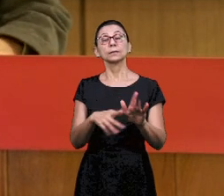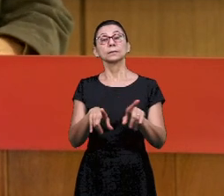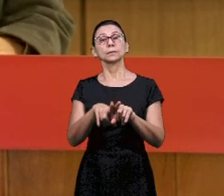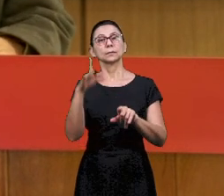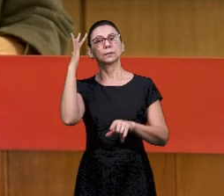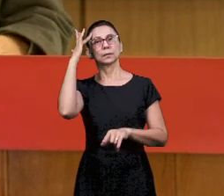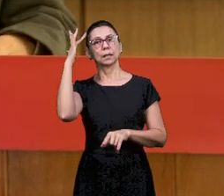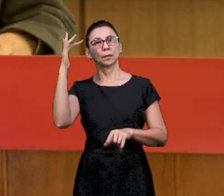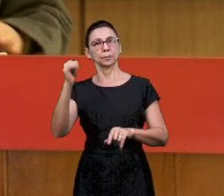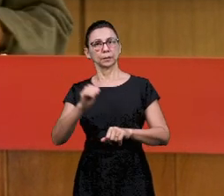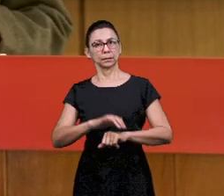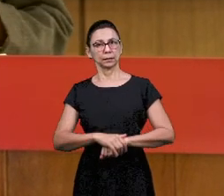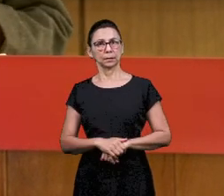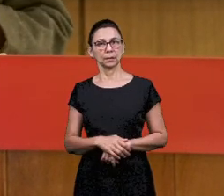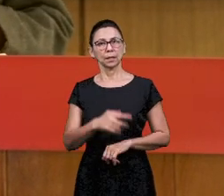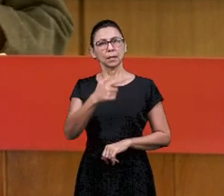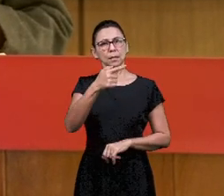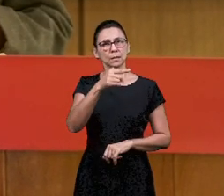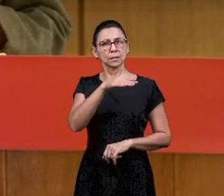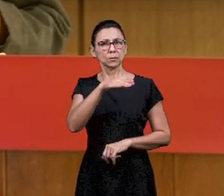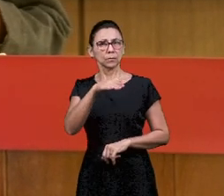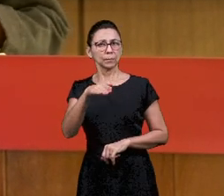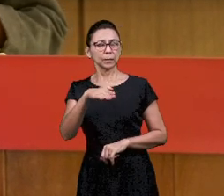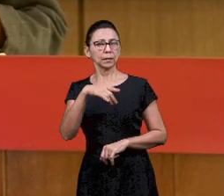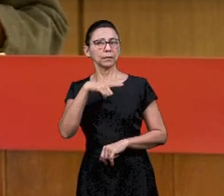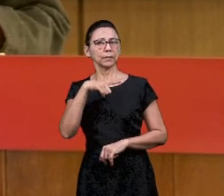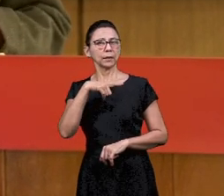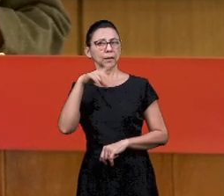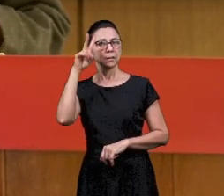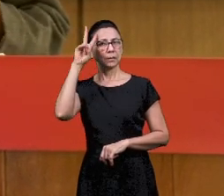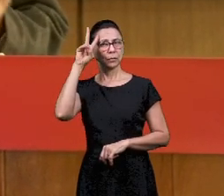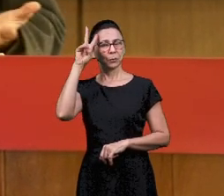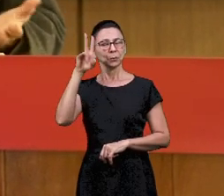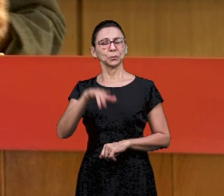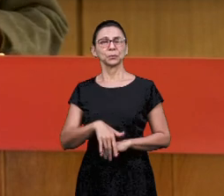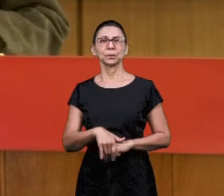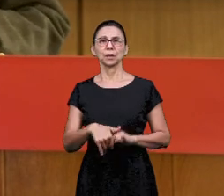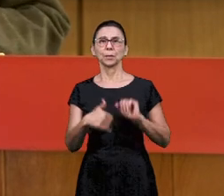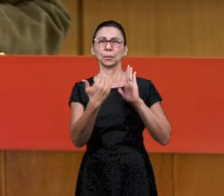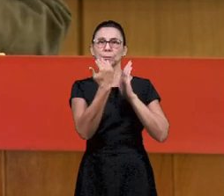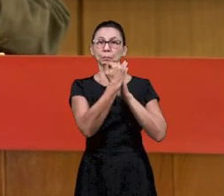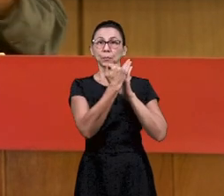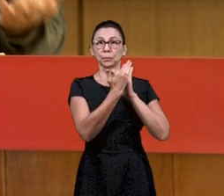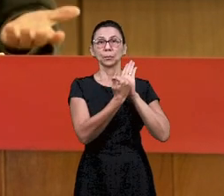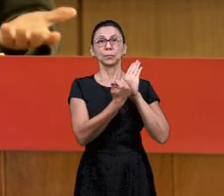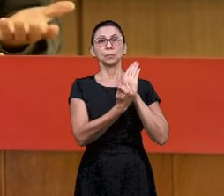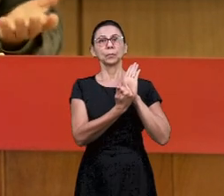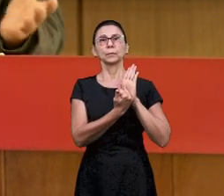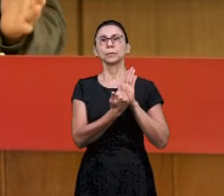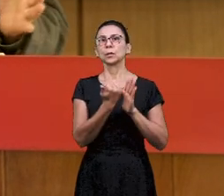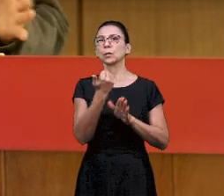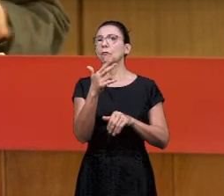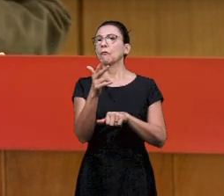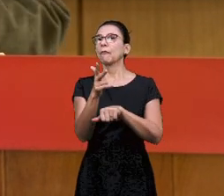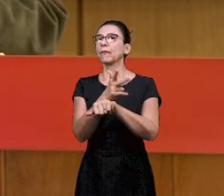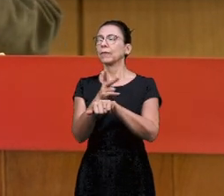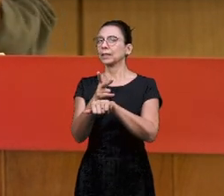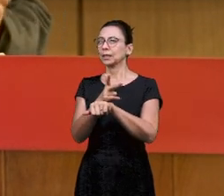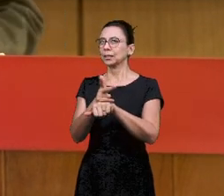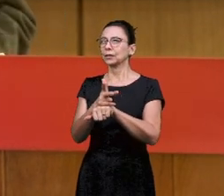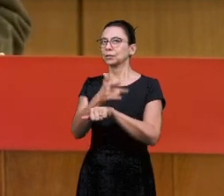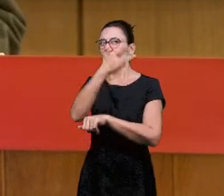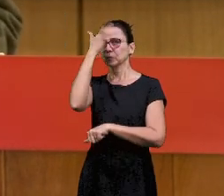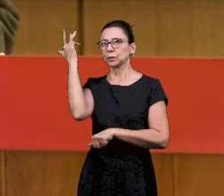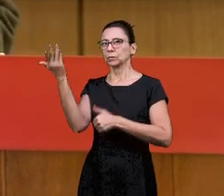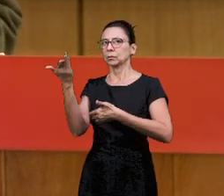19h30, lundi, nous allons voir une programmation où nous passons, frères et sœurs, d'autres vidéos de collaboration que